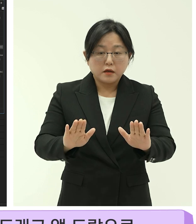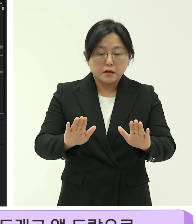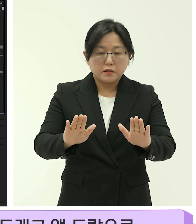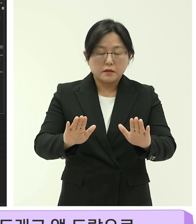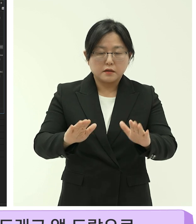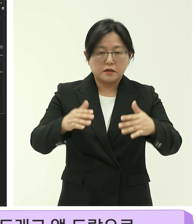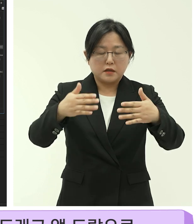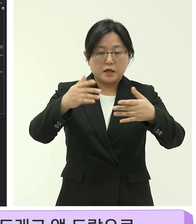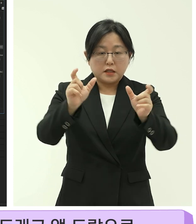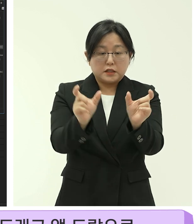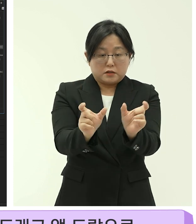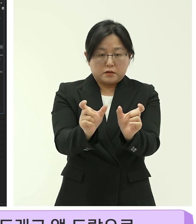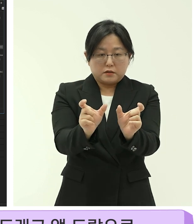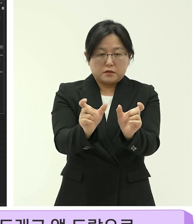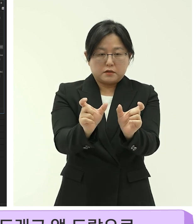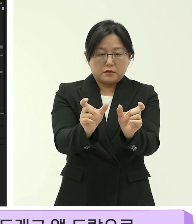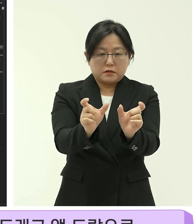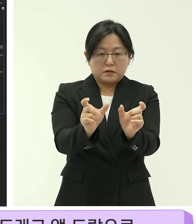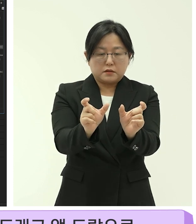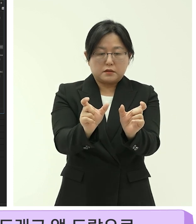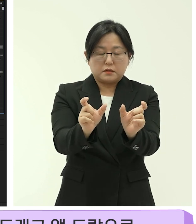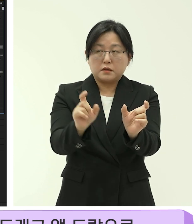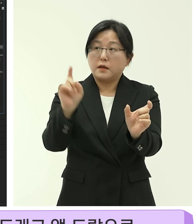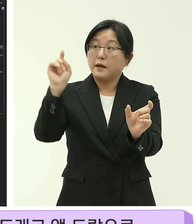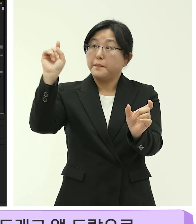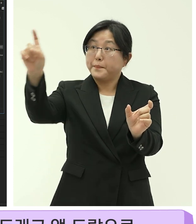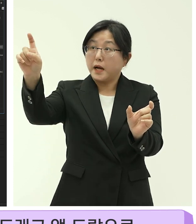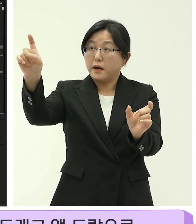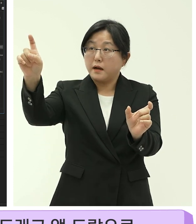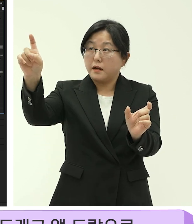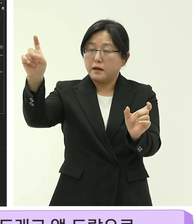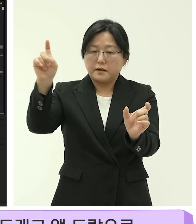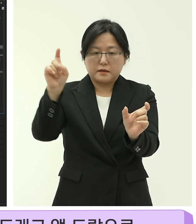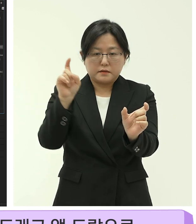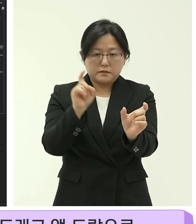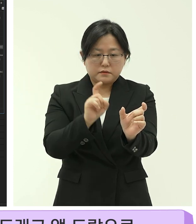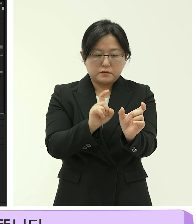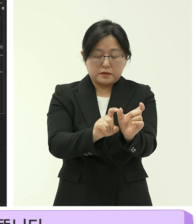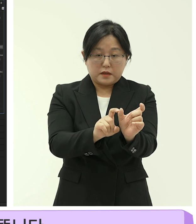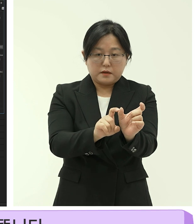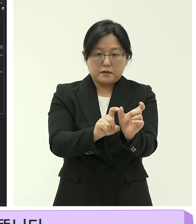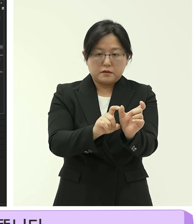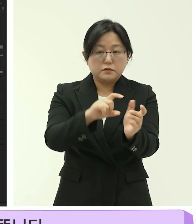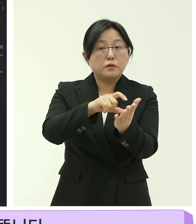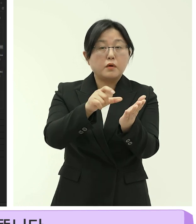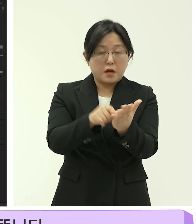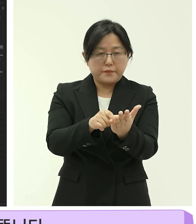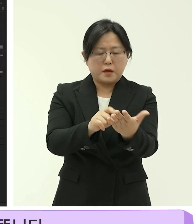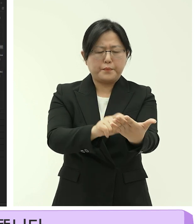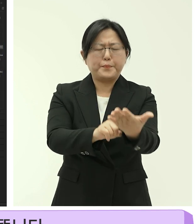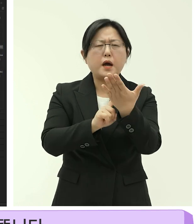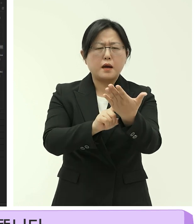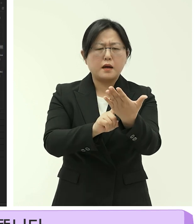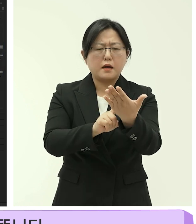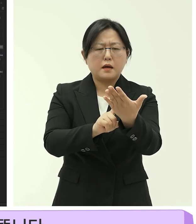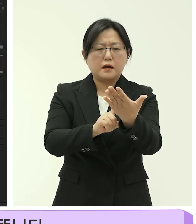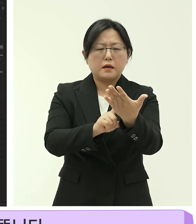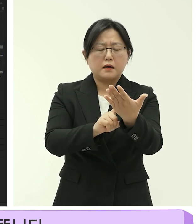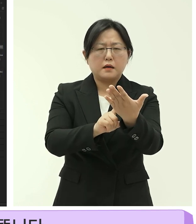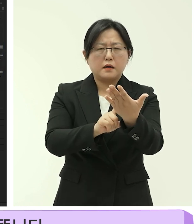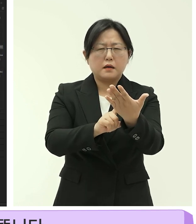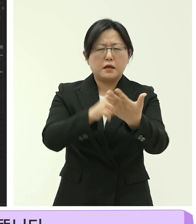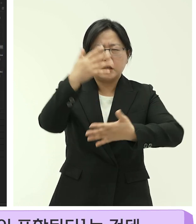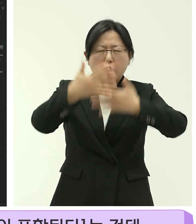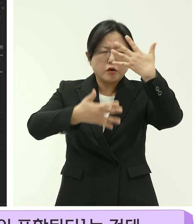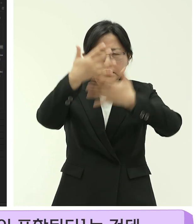살펴보시면 현재 이 상태에서 전환 효과를 드래그 앤 드랍으로 가운데 놓고 적용하면 경고창이